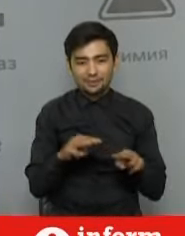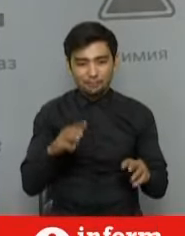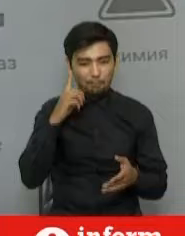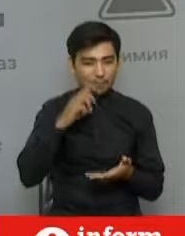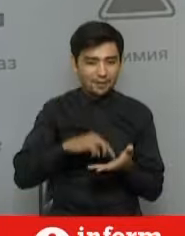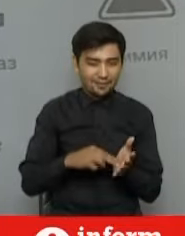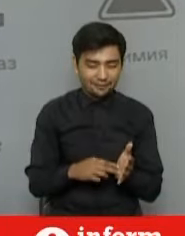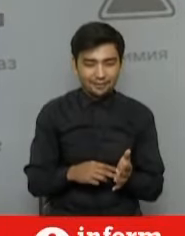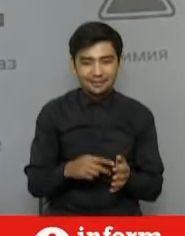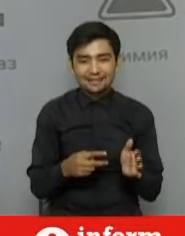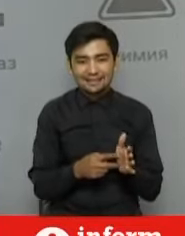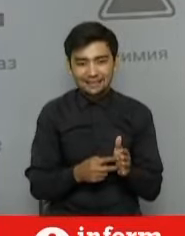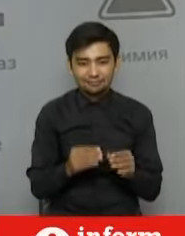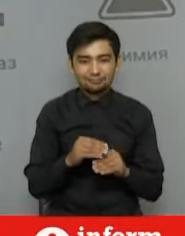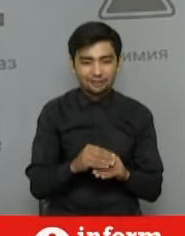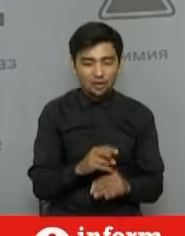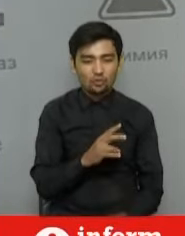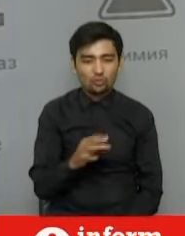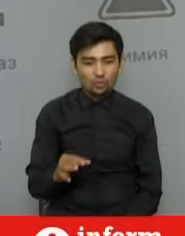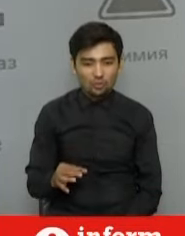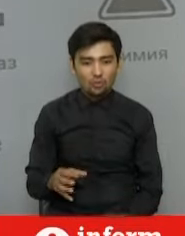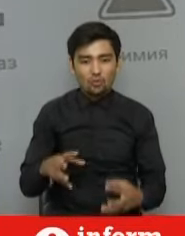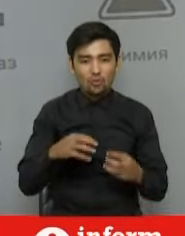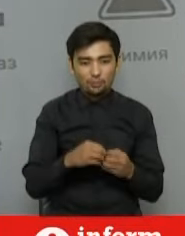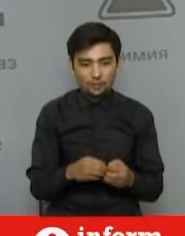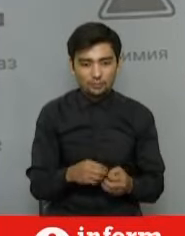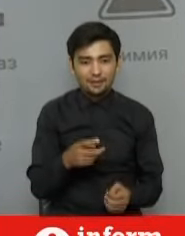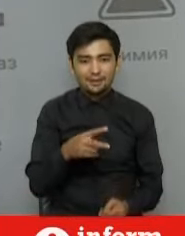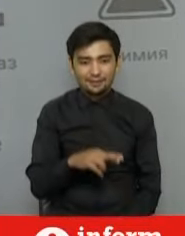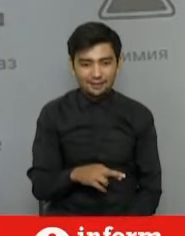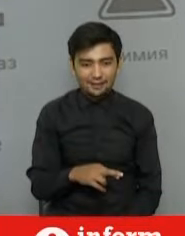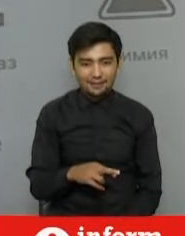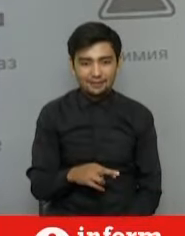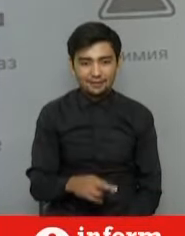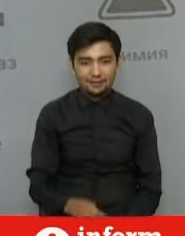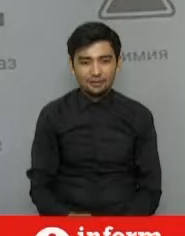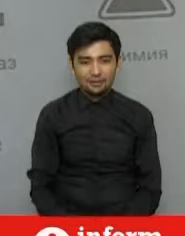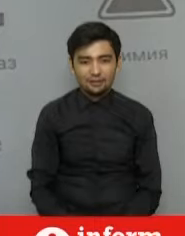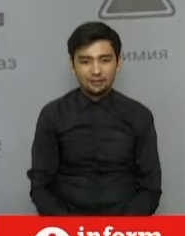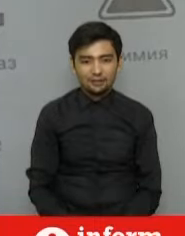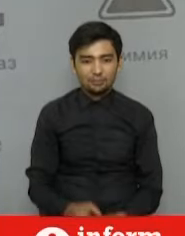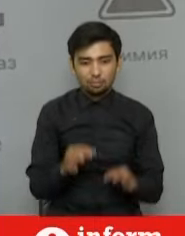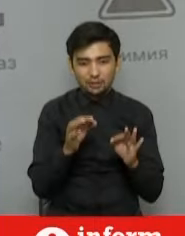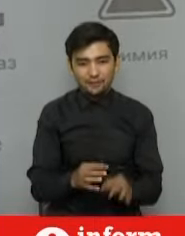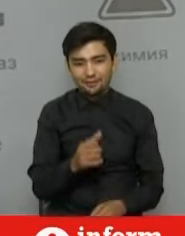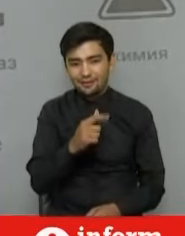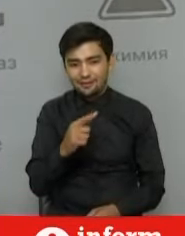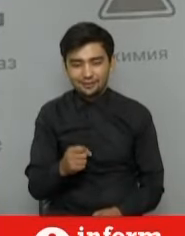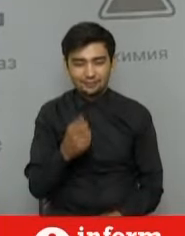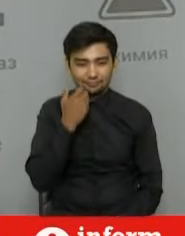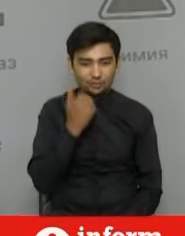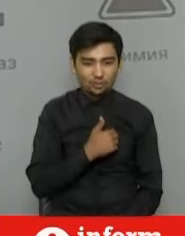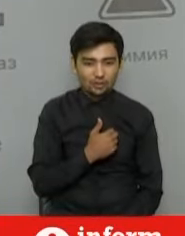планирует поднять цены, но в целом для, будем так говорить, правильного потребления автогаза цена должна